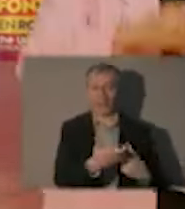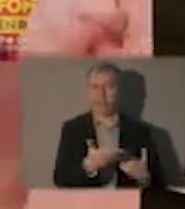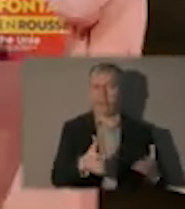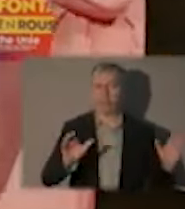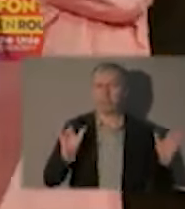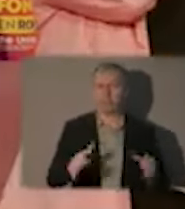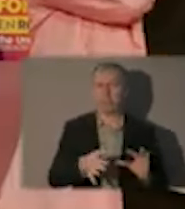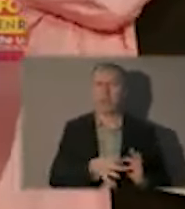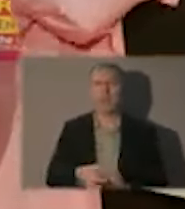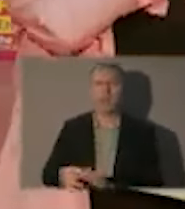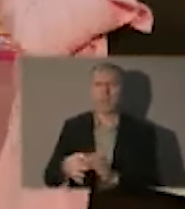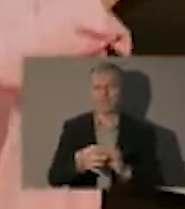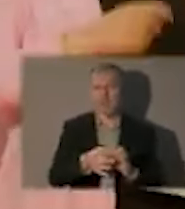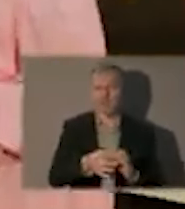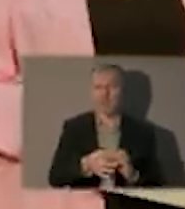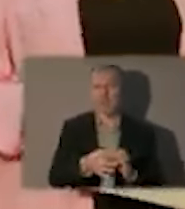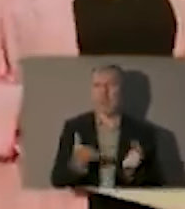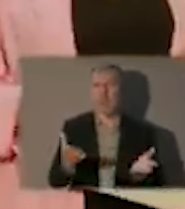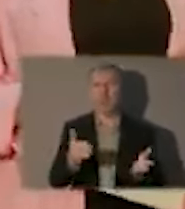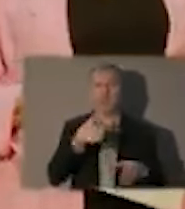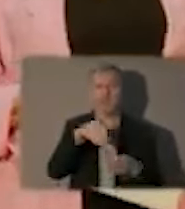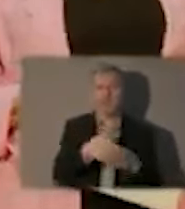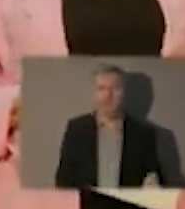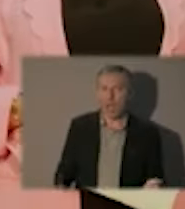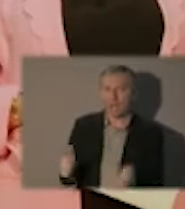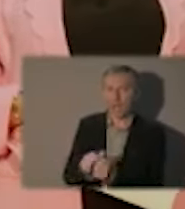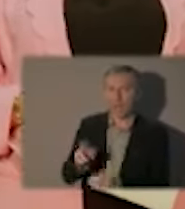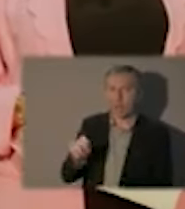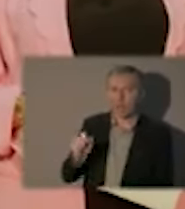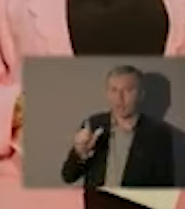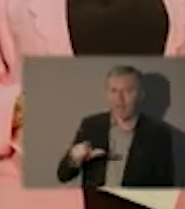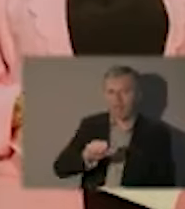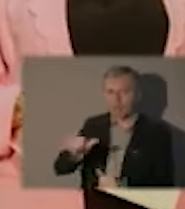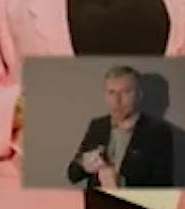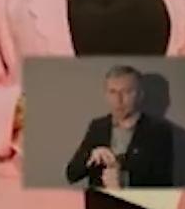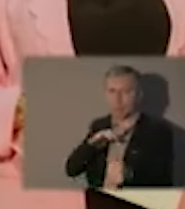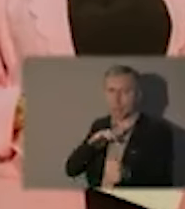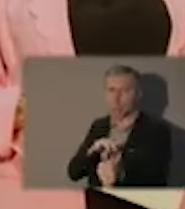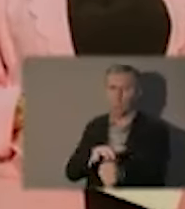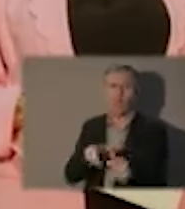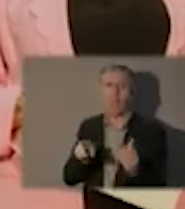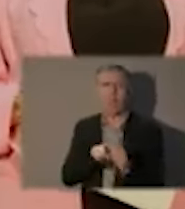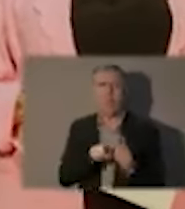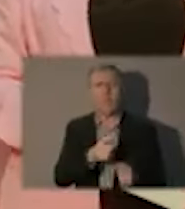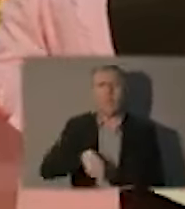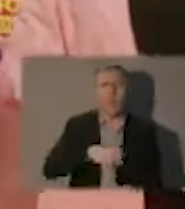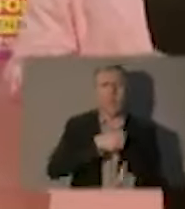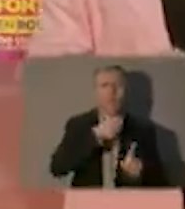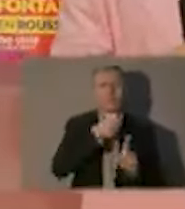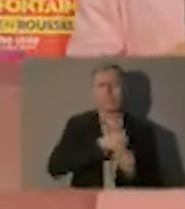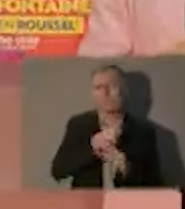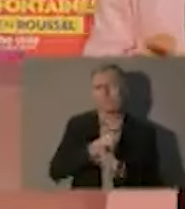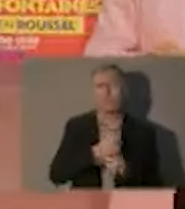rassemblement. Derrière Léon Desfontaines, avec Fabien Roussel, nous sommes parvenus, au-delà de nos parcours